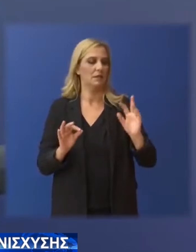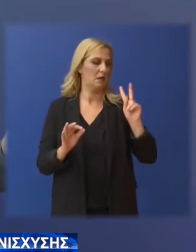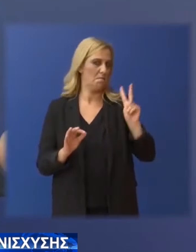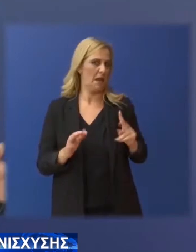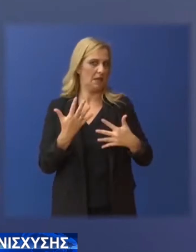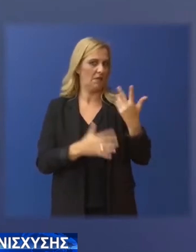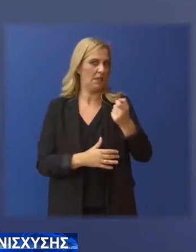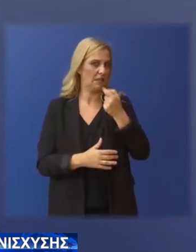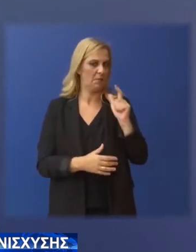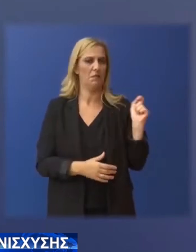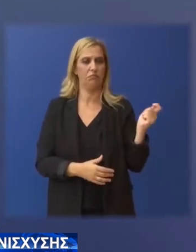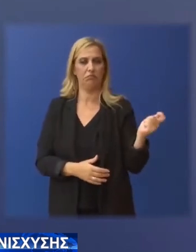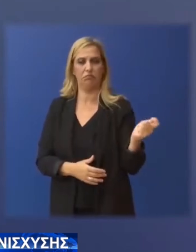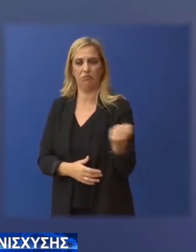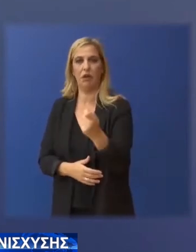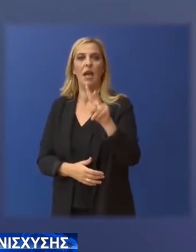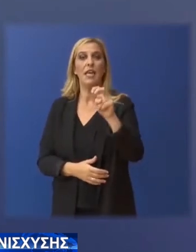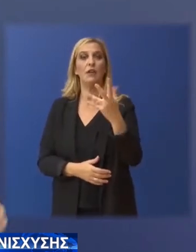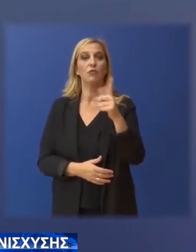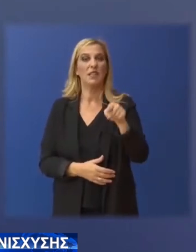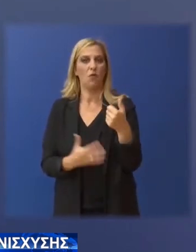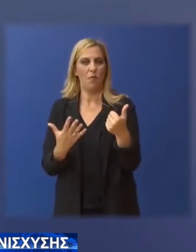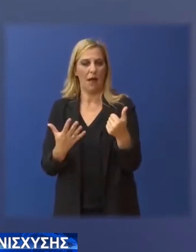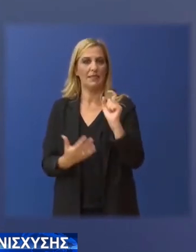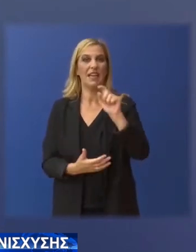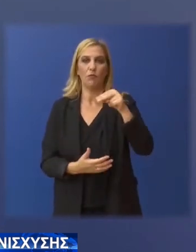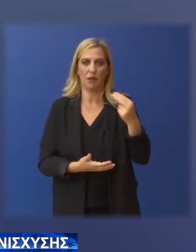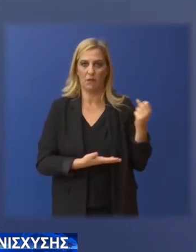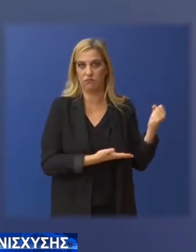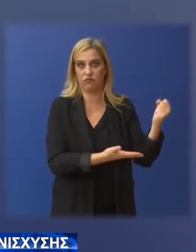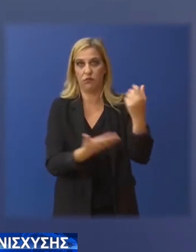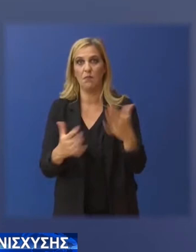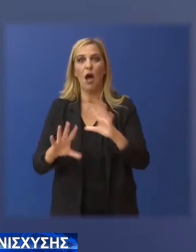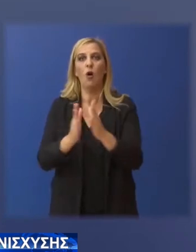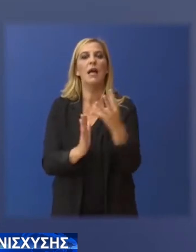Παρασκευή 15 Σεπτεμβρίου, οπότε και καταβλήθηκαν 25,6 εκατομμύρια ευρώ σε